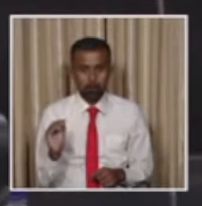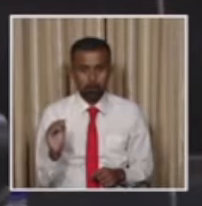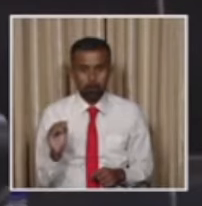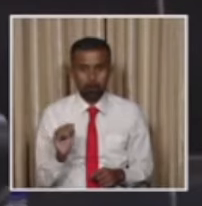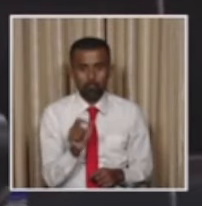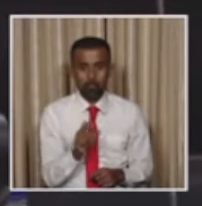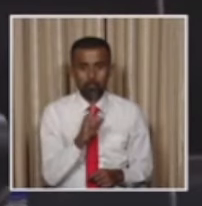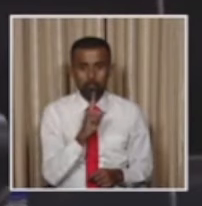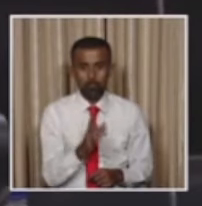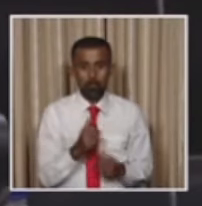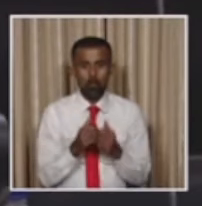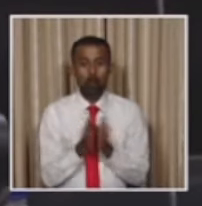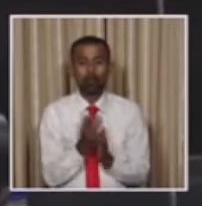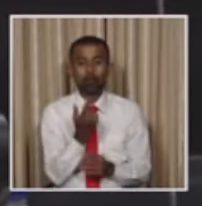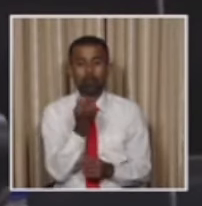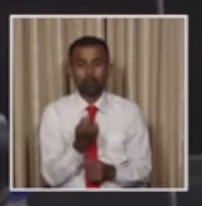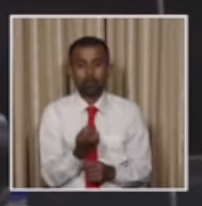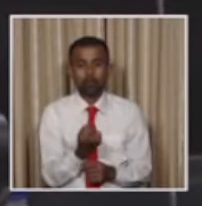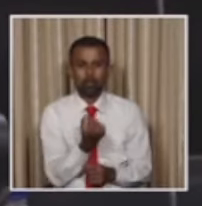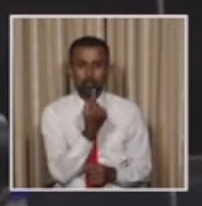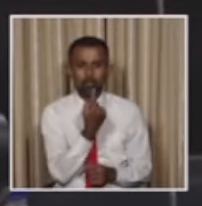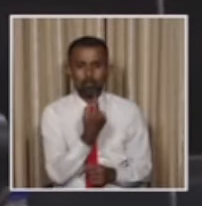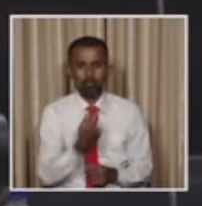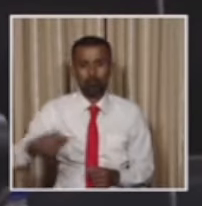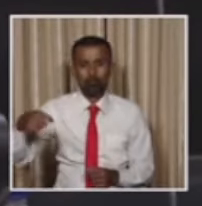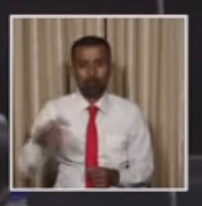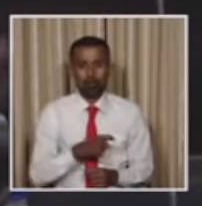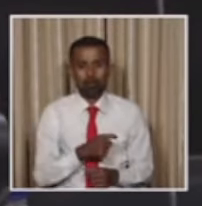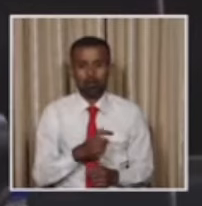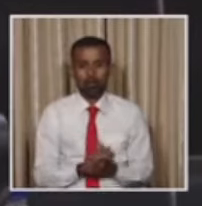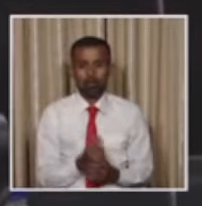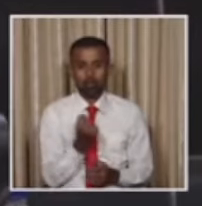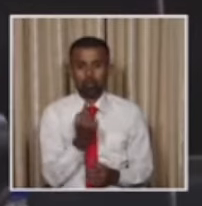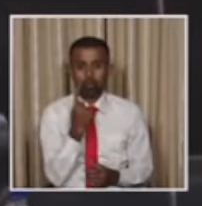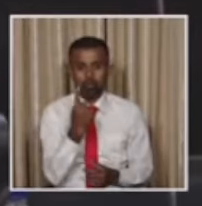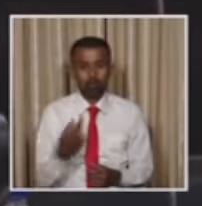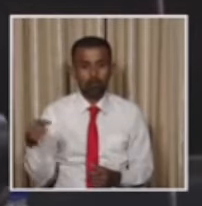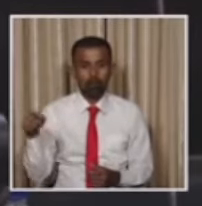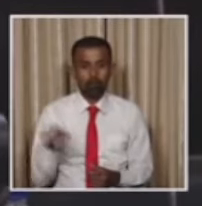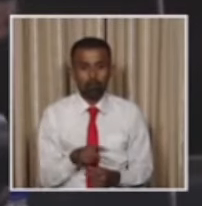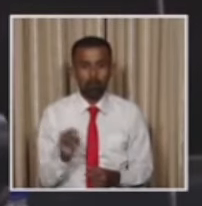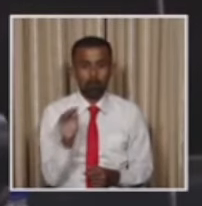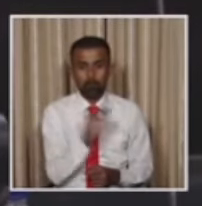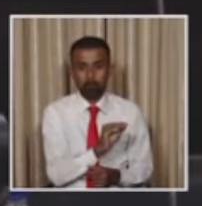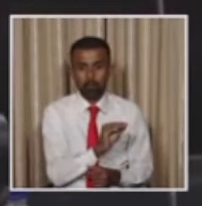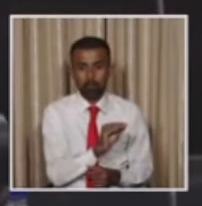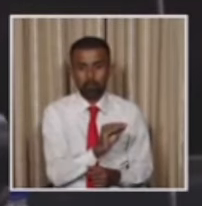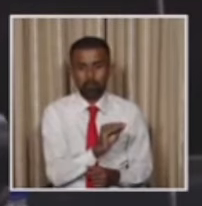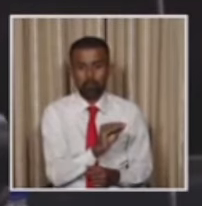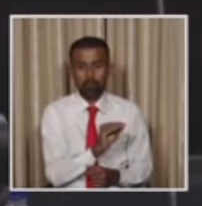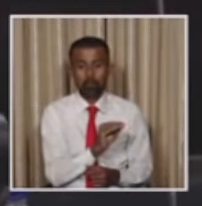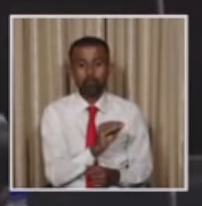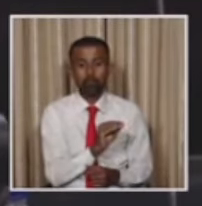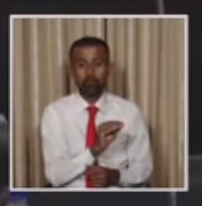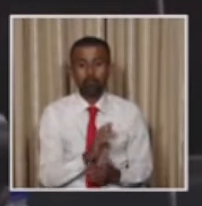කෙනෙක්ට පුළුවන් ඕනෑම මිලකට රුපියලකට හරි මේක ගන්න. රුපියලකට අරගෙන ඊට පස්සේ අනිත් පැත්ත